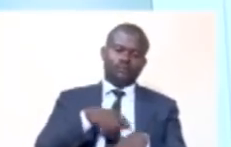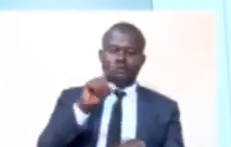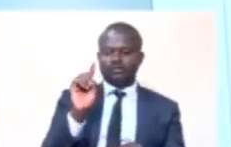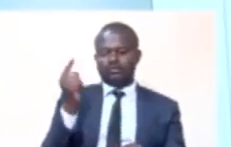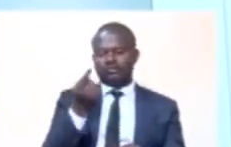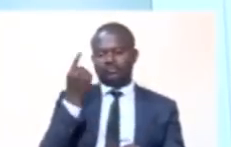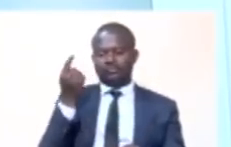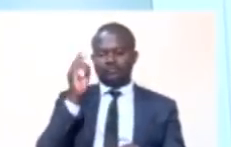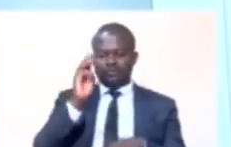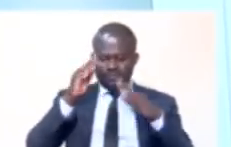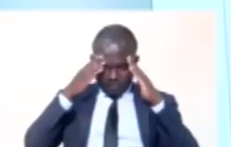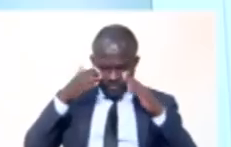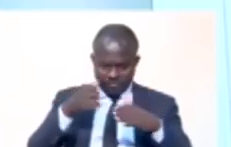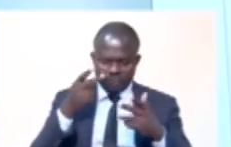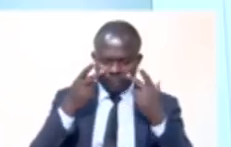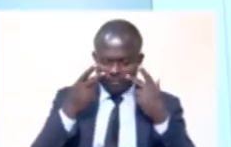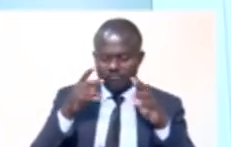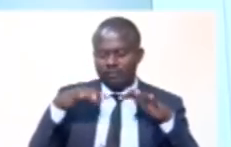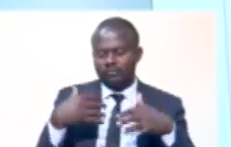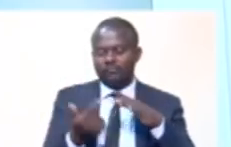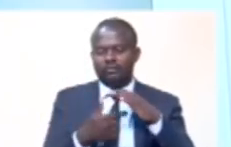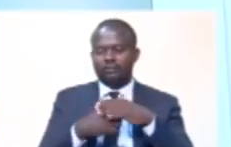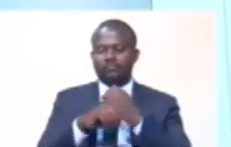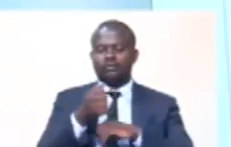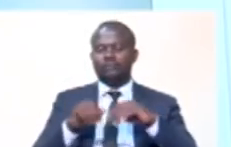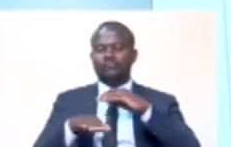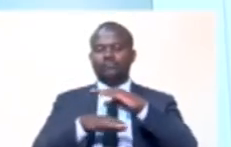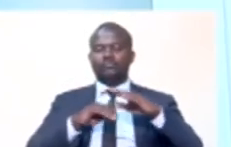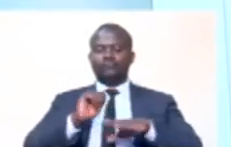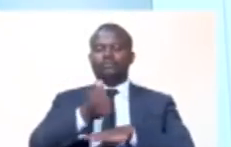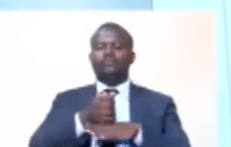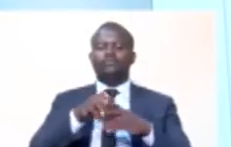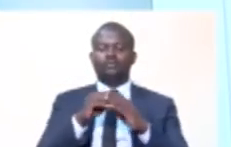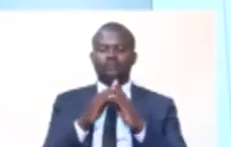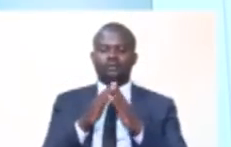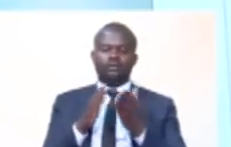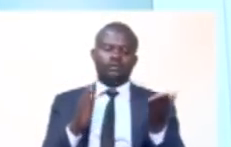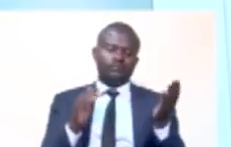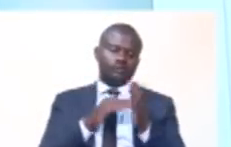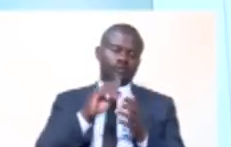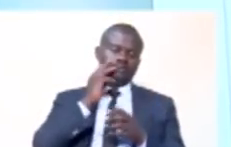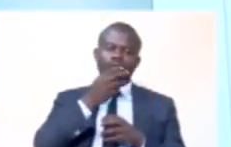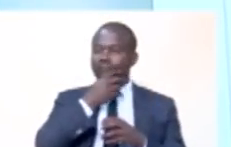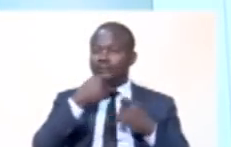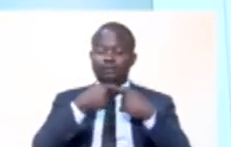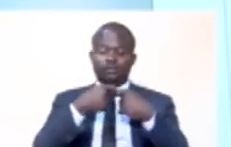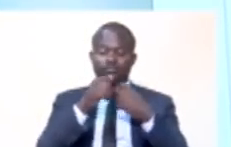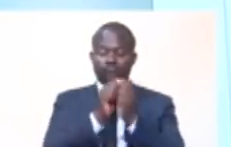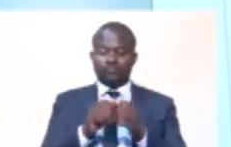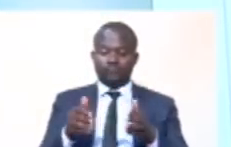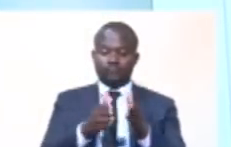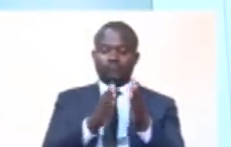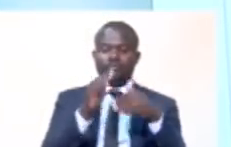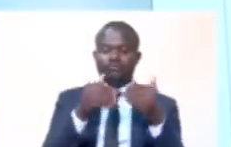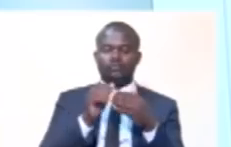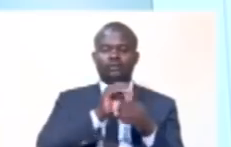gusa ikazibanda ku kureba imiterere y'ibikorwa remezo byashyizwe muri iyi midugudu harimo amazi, amashanyarazi n'imihanda.